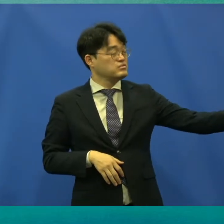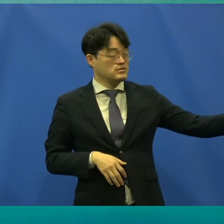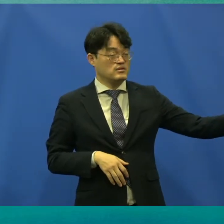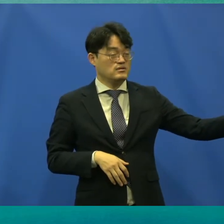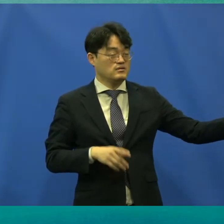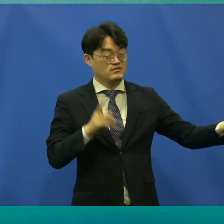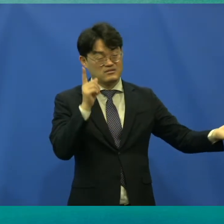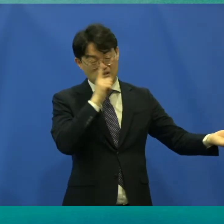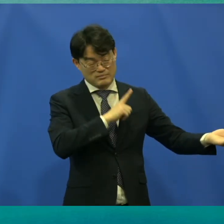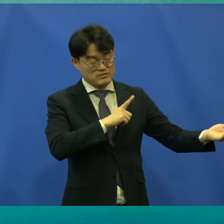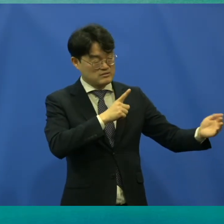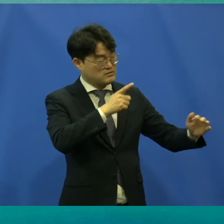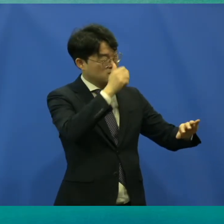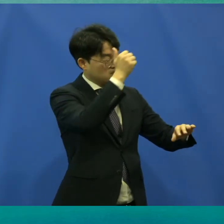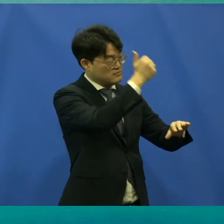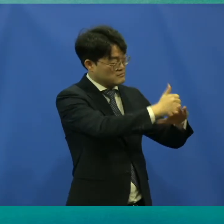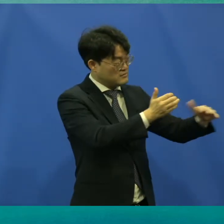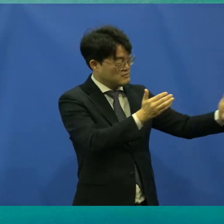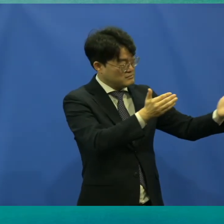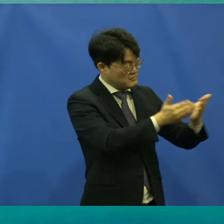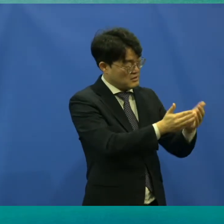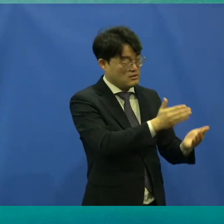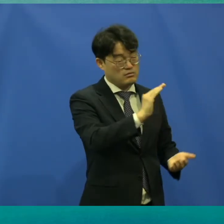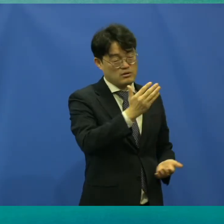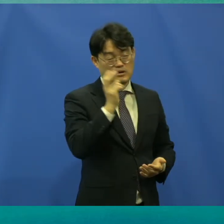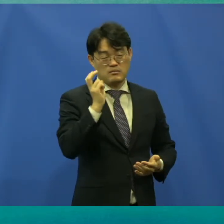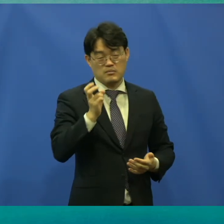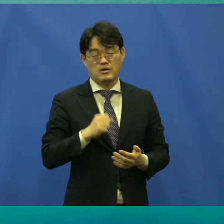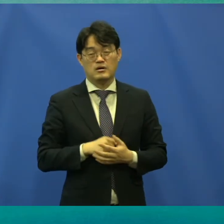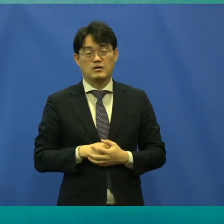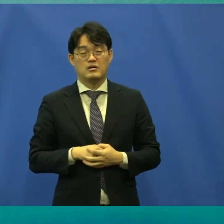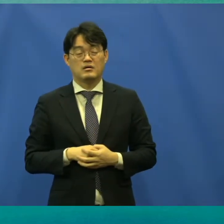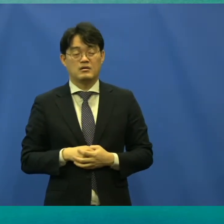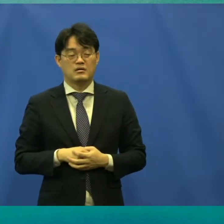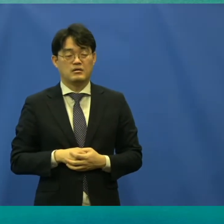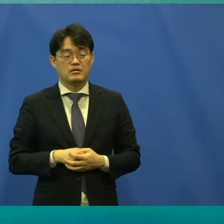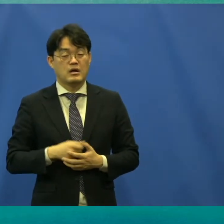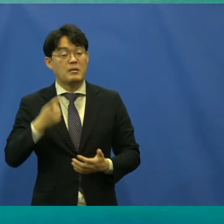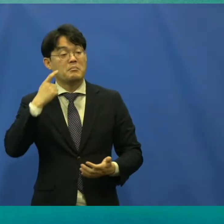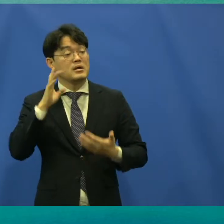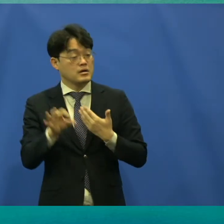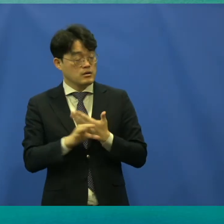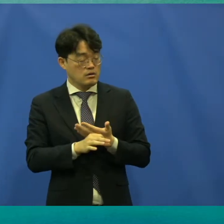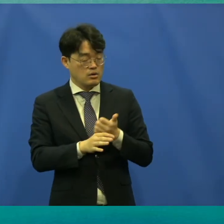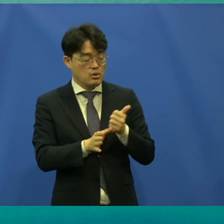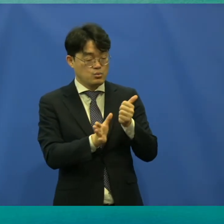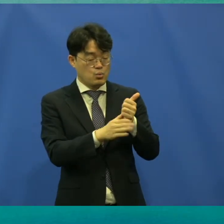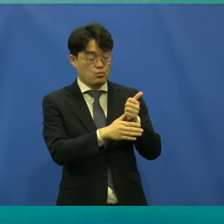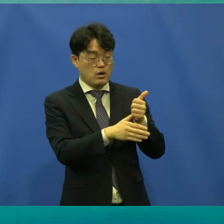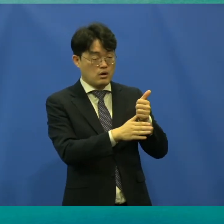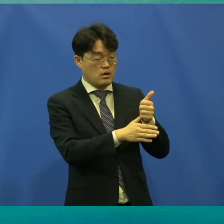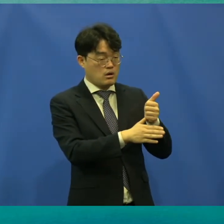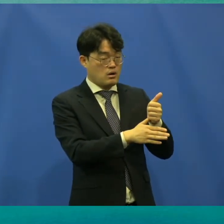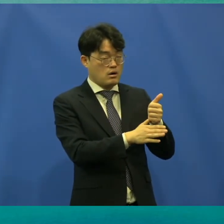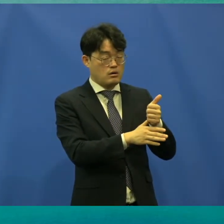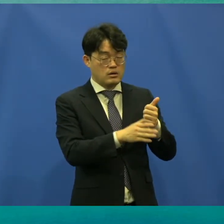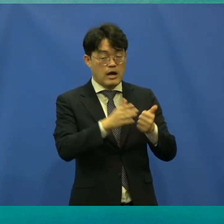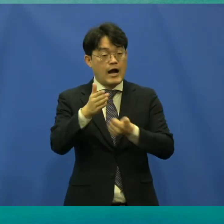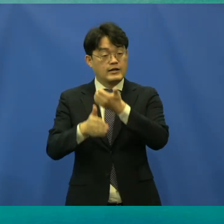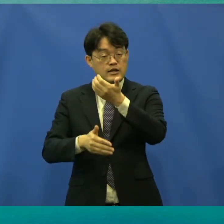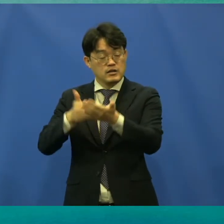만약에 요나가 배교자라면 생각할 것도 없습니다. 하나님이 인내하실 이유가 전혀